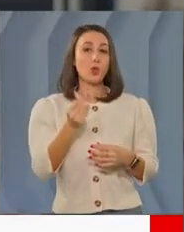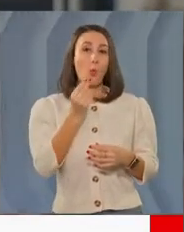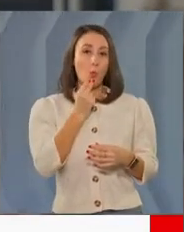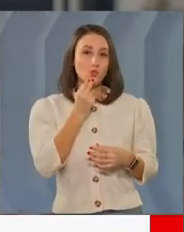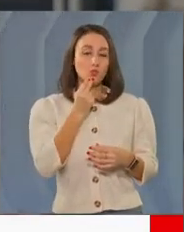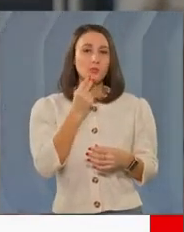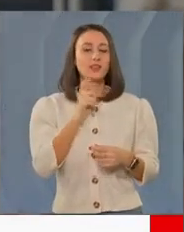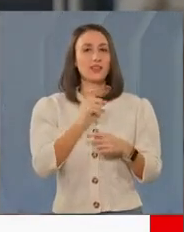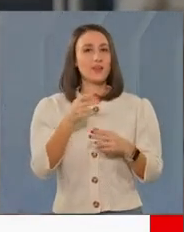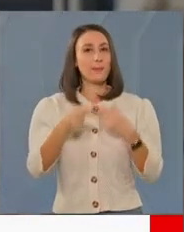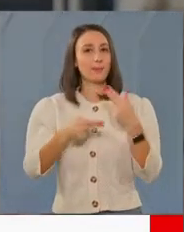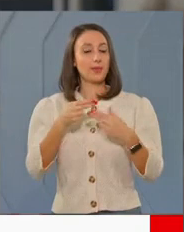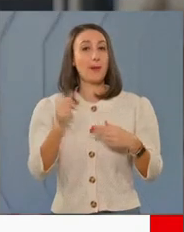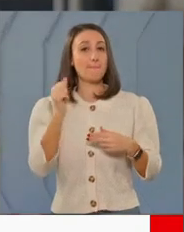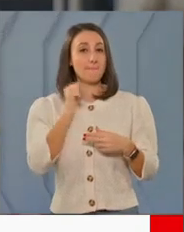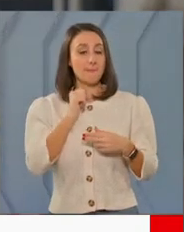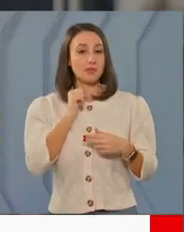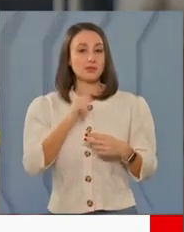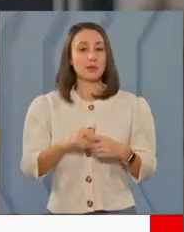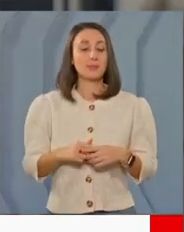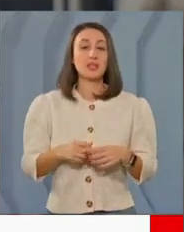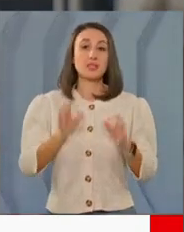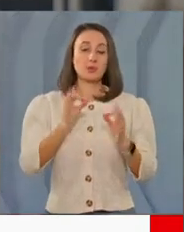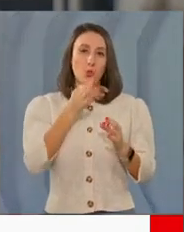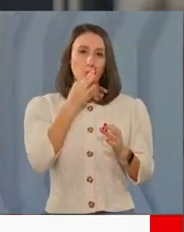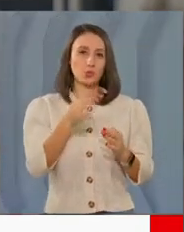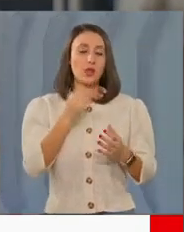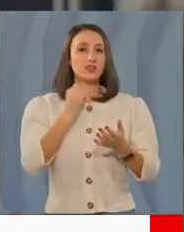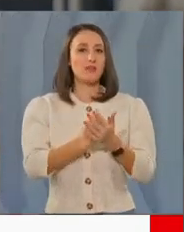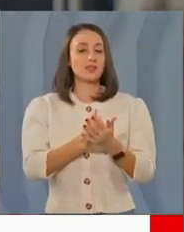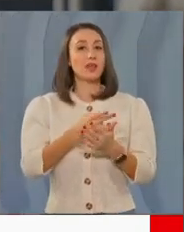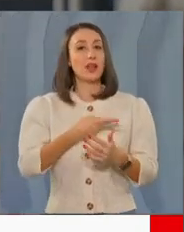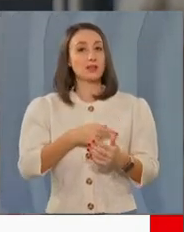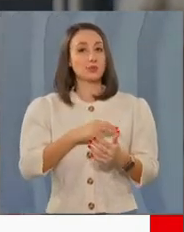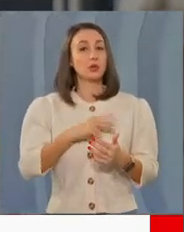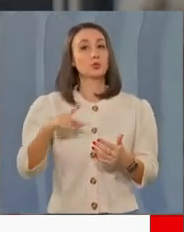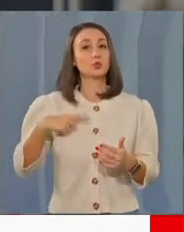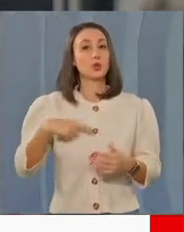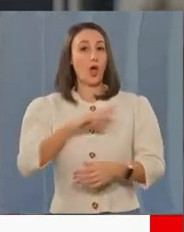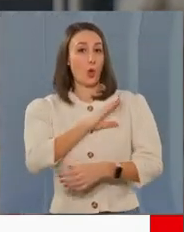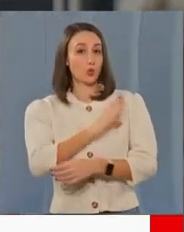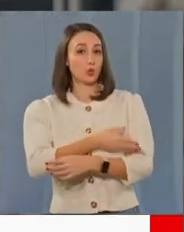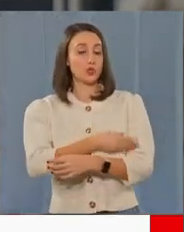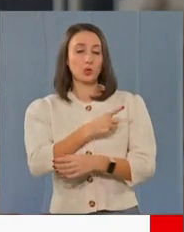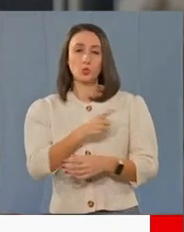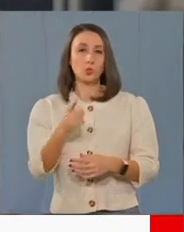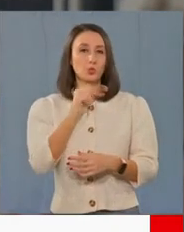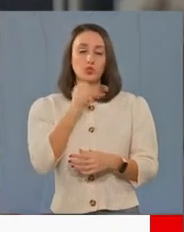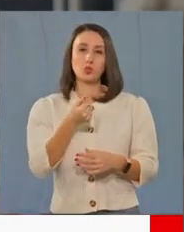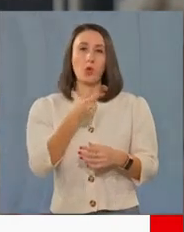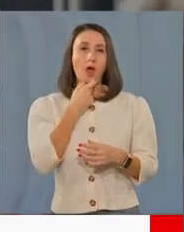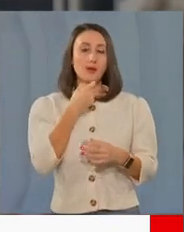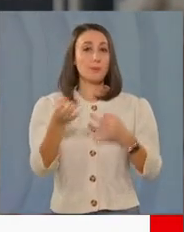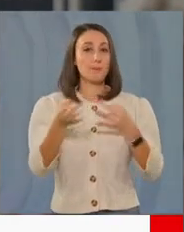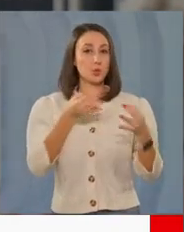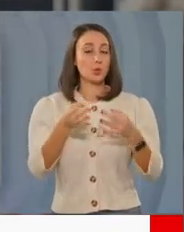ar fi epidemia de pestă porcină. Specialiștii în domeniu spun însă că, în realitate, responsabile ar fi autoritățile care nu iau în niciun an